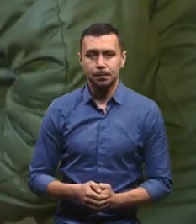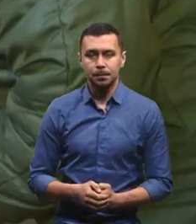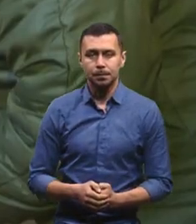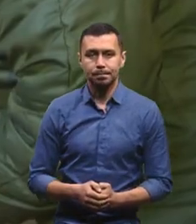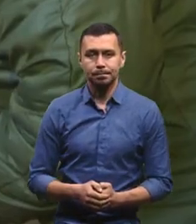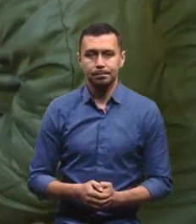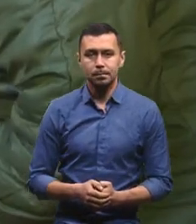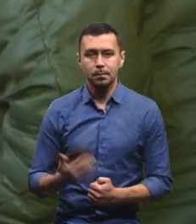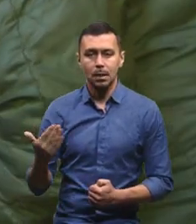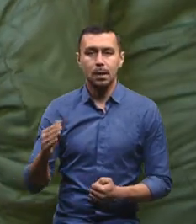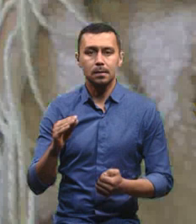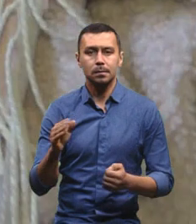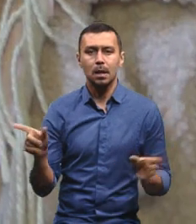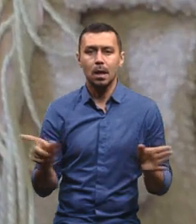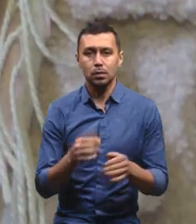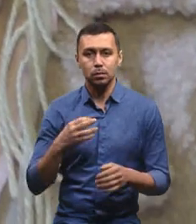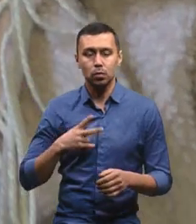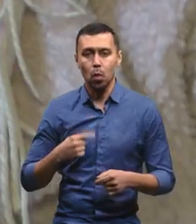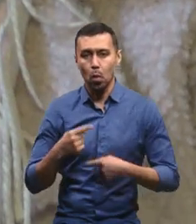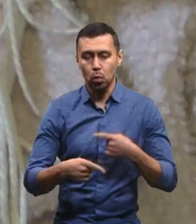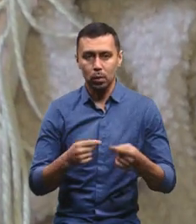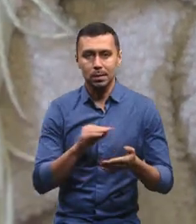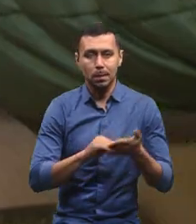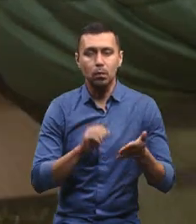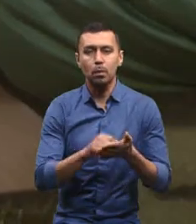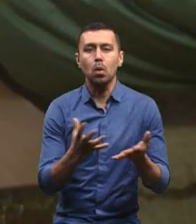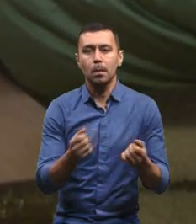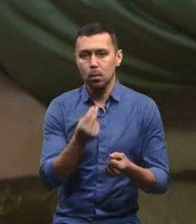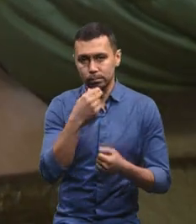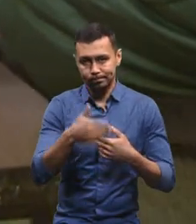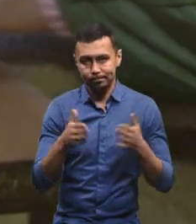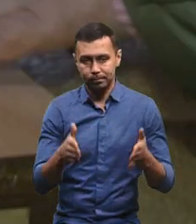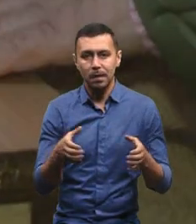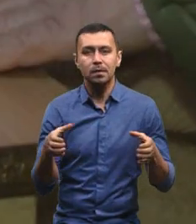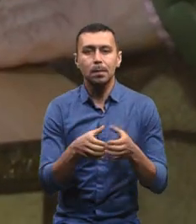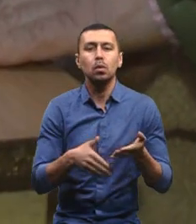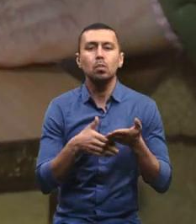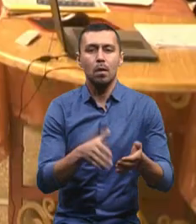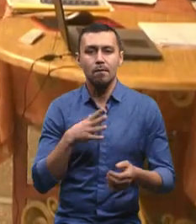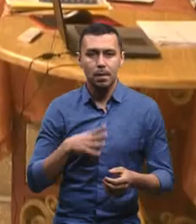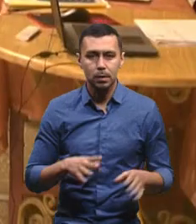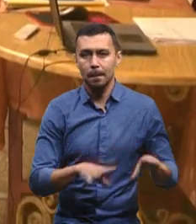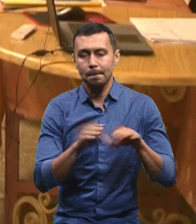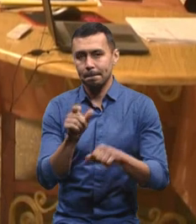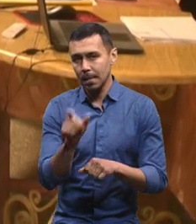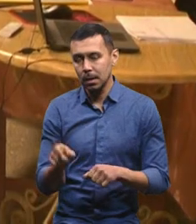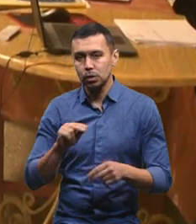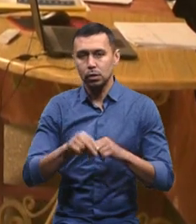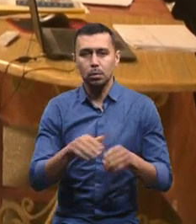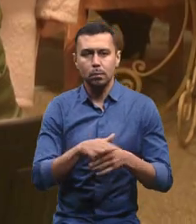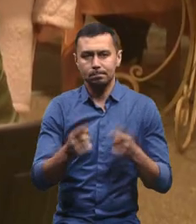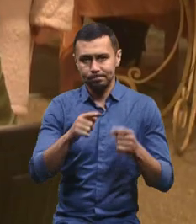Ганна письменна разом з онукою запевняє документи на отримання продуктових наборів у штабі допомоги вимушеним переселенцям через